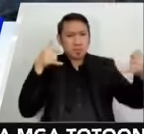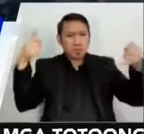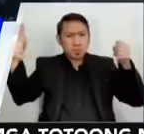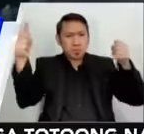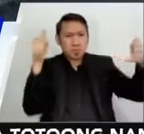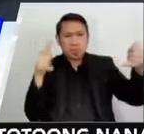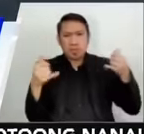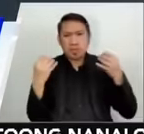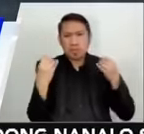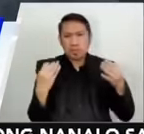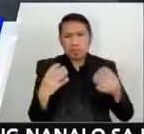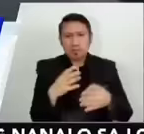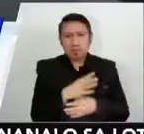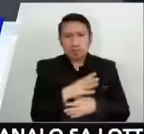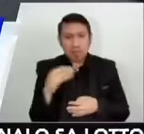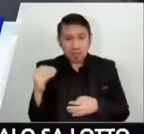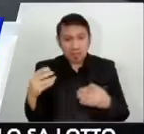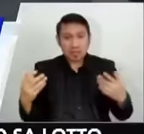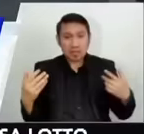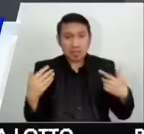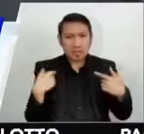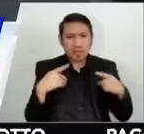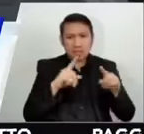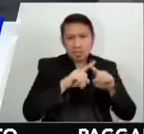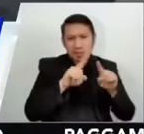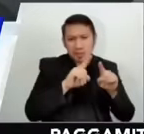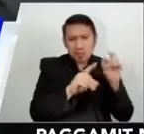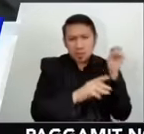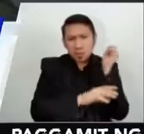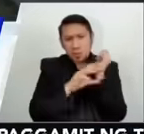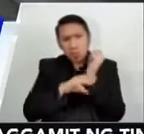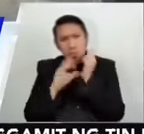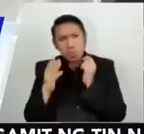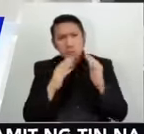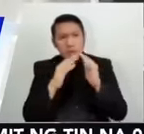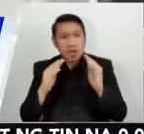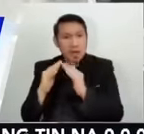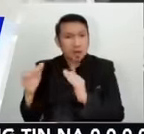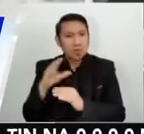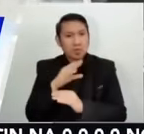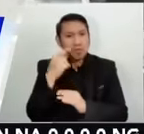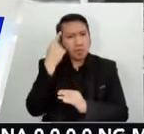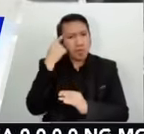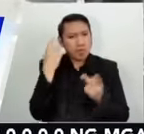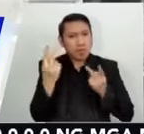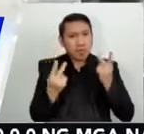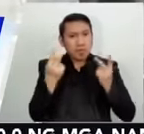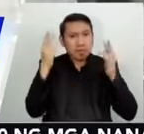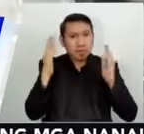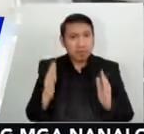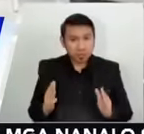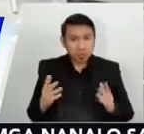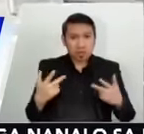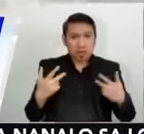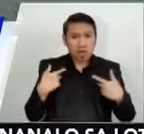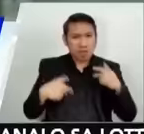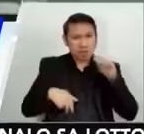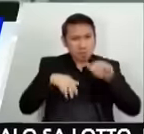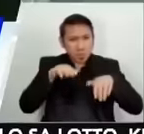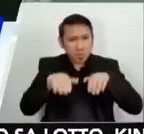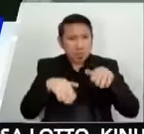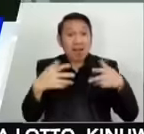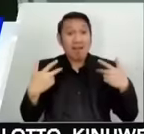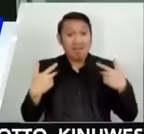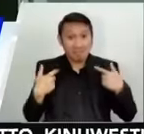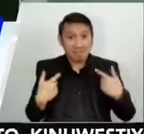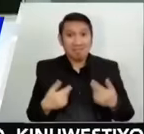kumpulan rin ng Villas na Para raw sa matataas opisyal at bisita may Olympic side swimming pool pa nga sa gitna